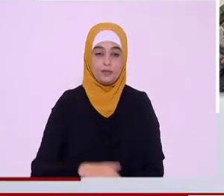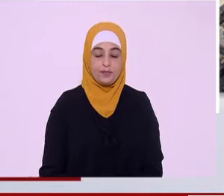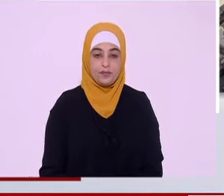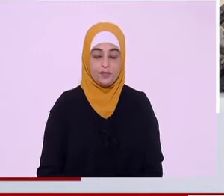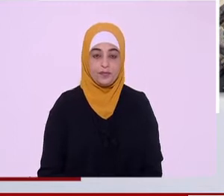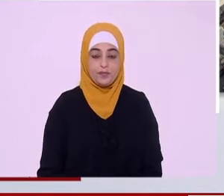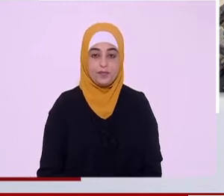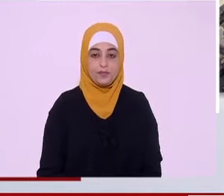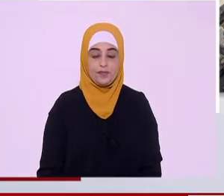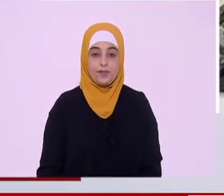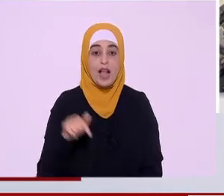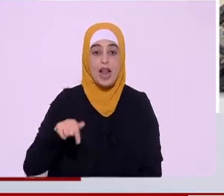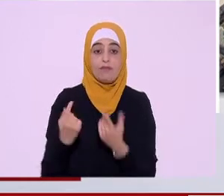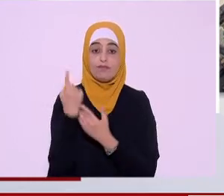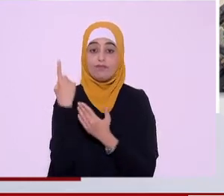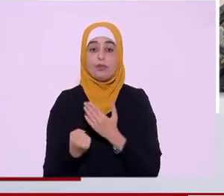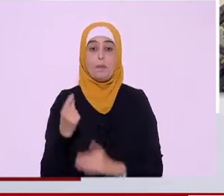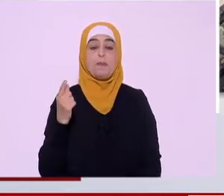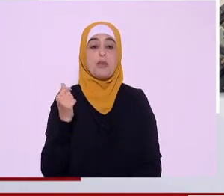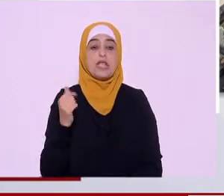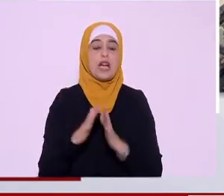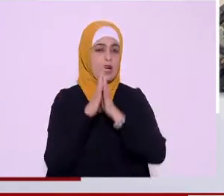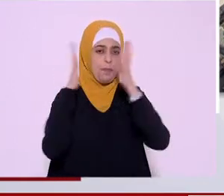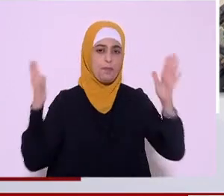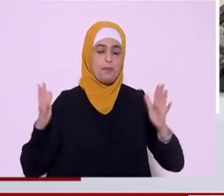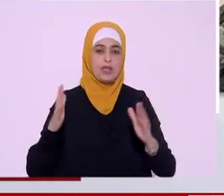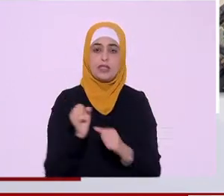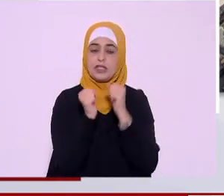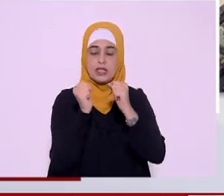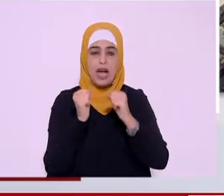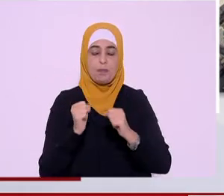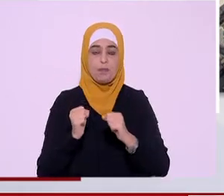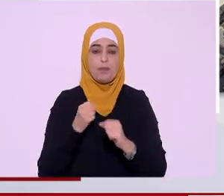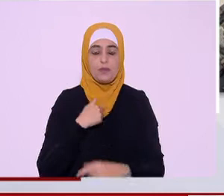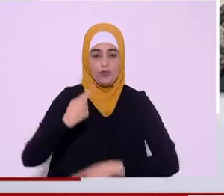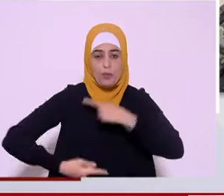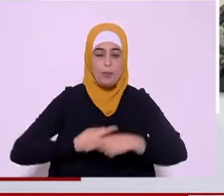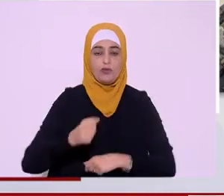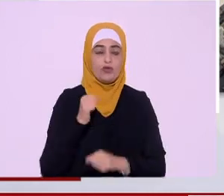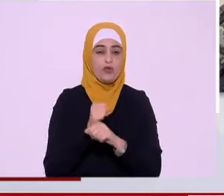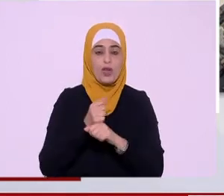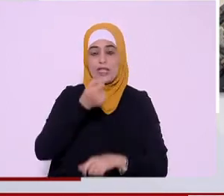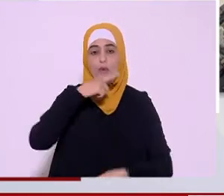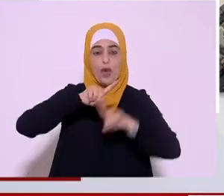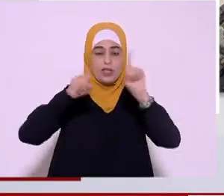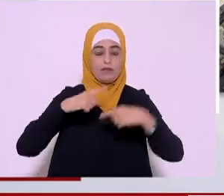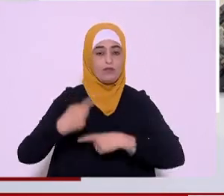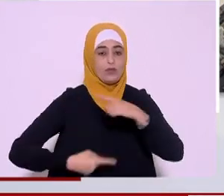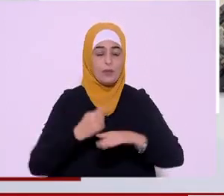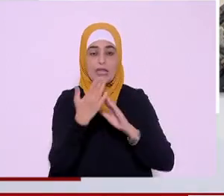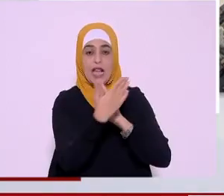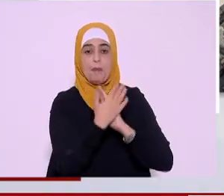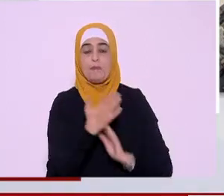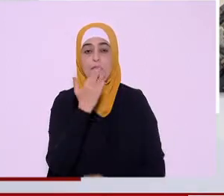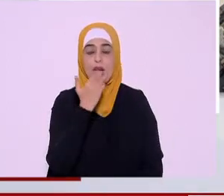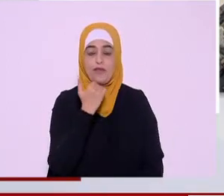المركزي يعاني عجزا ماليا كبيرا، هو غير قادر على الاستمرار في هذا الدعم، لذلك